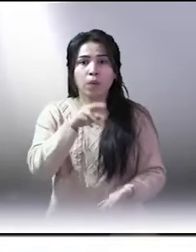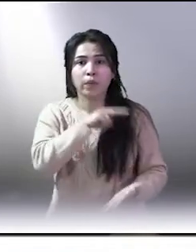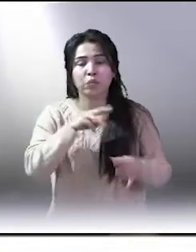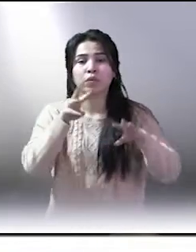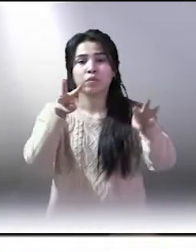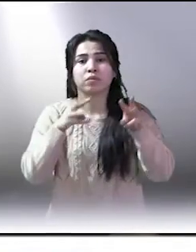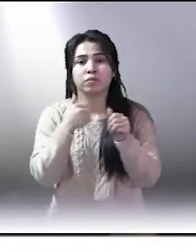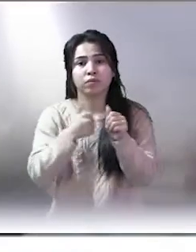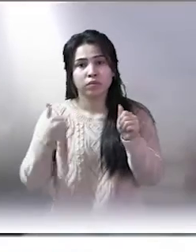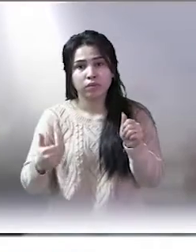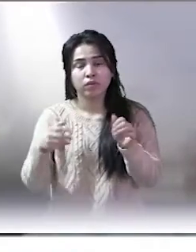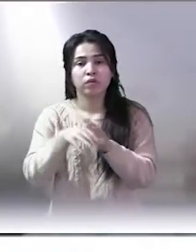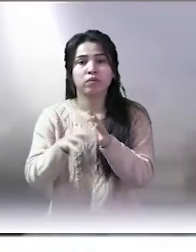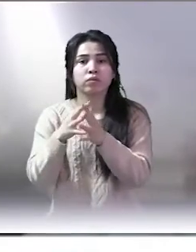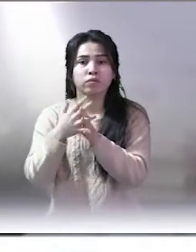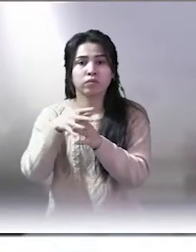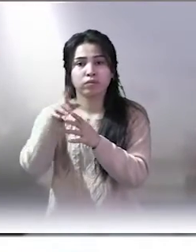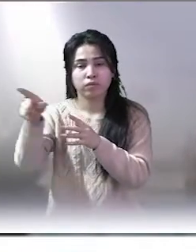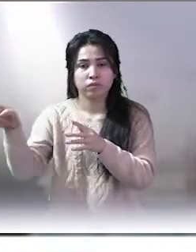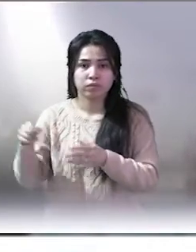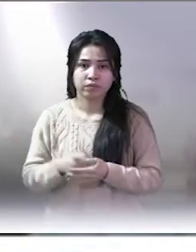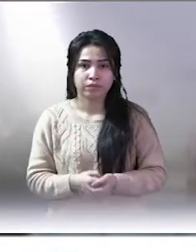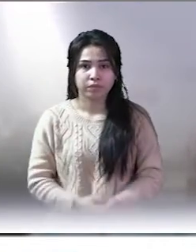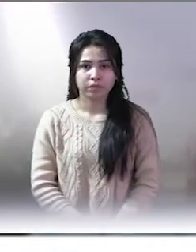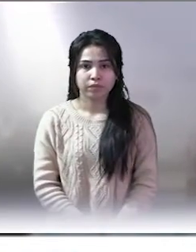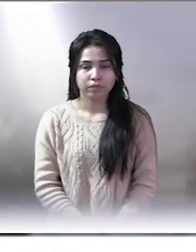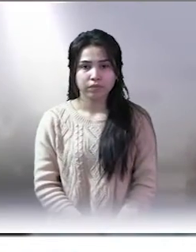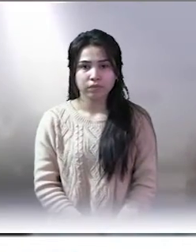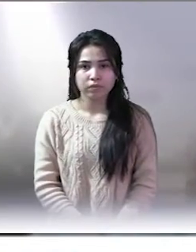акимов районов и сельских округов. Кулеш Умурзакова, Нурбол Кустаубеков, 77 News.